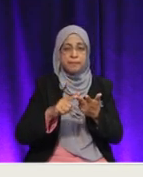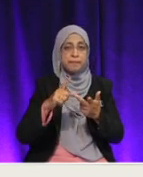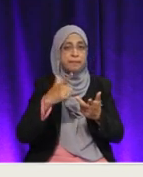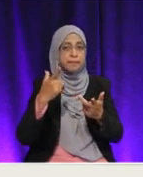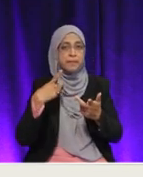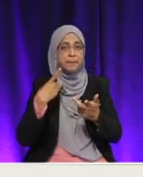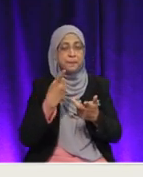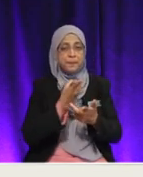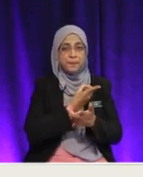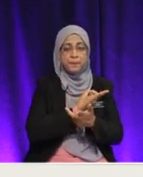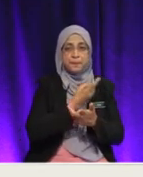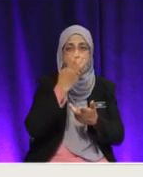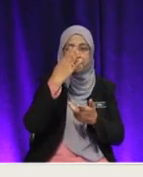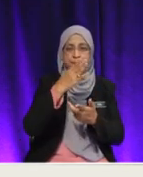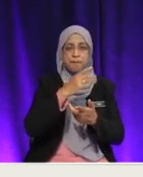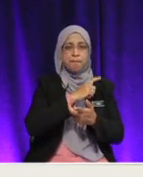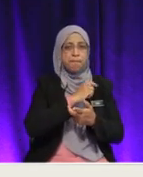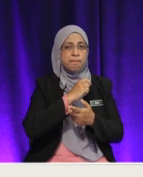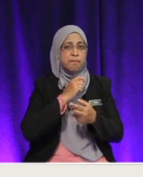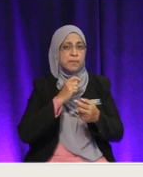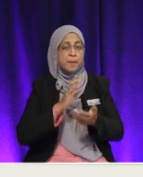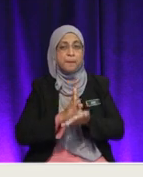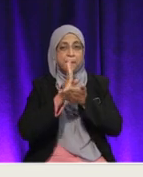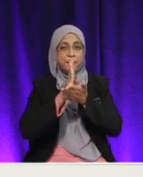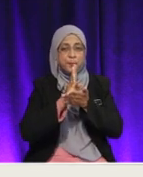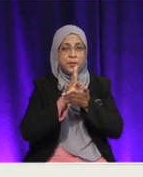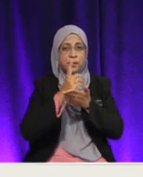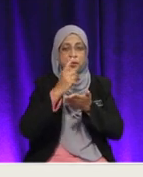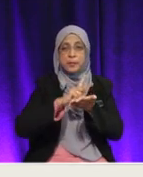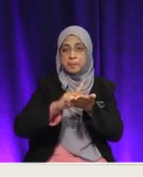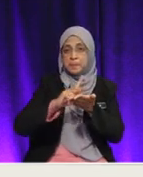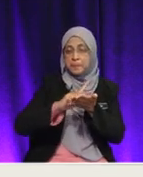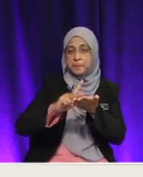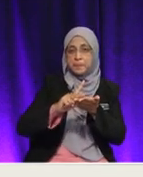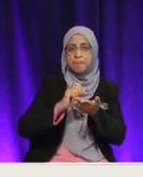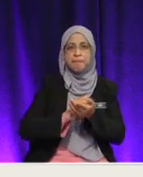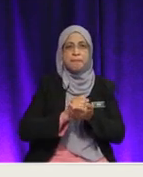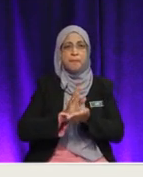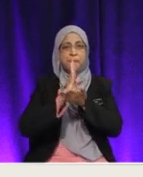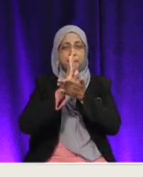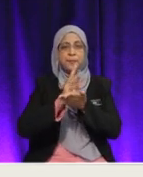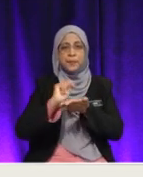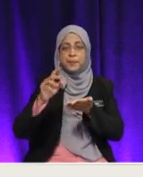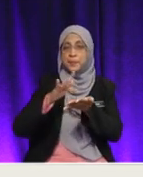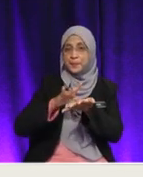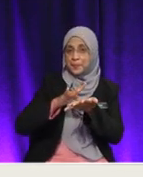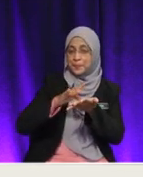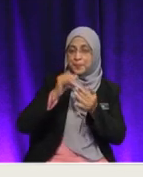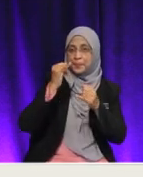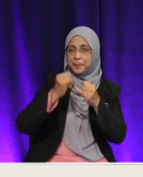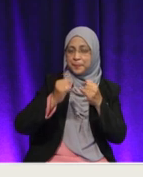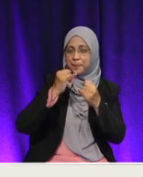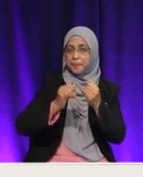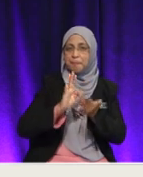tenaga kerja yang ketiga boleh memberi bantuan perubahan seterusnya yang terakhir kita boleh beriman Tuan